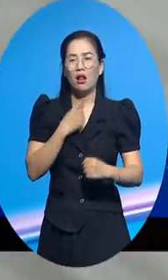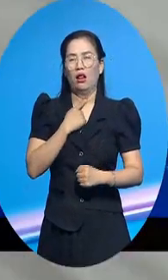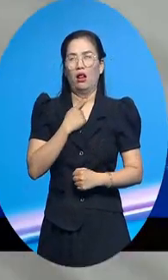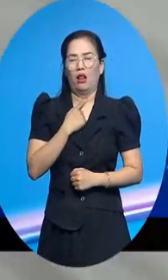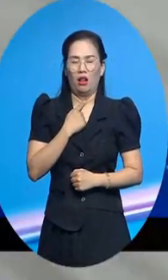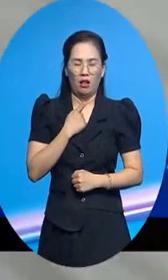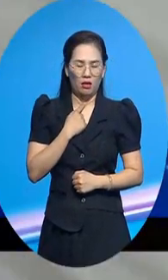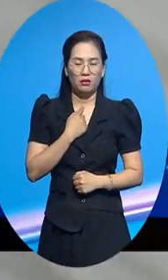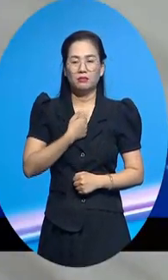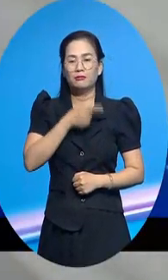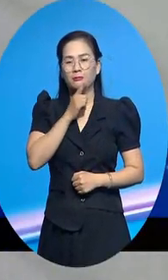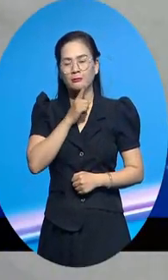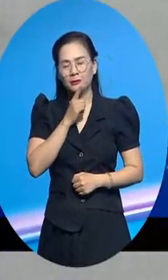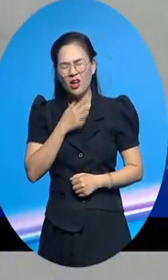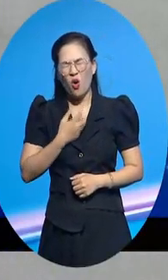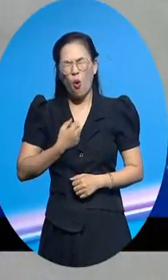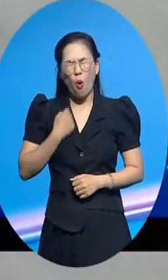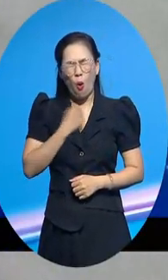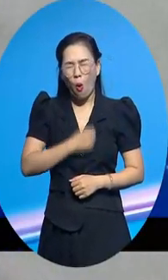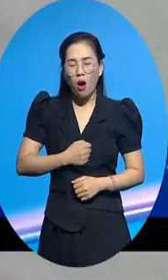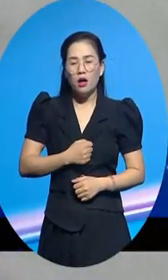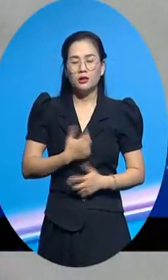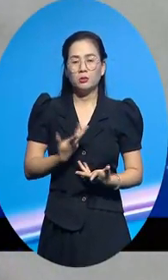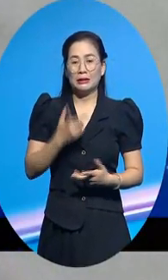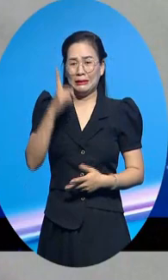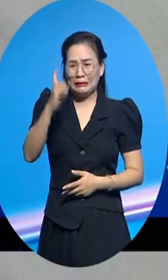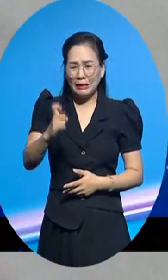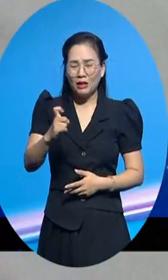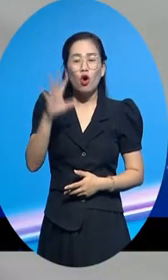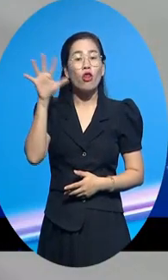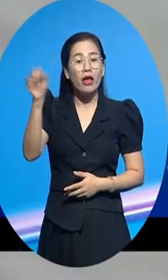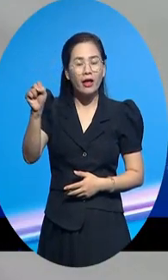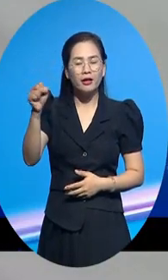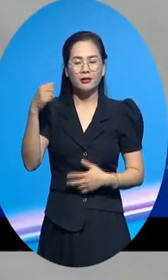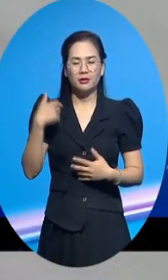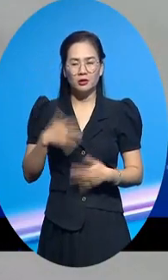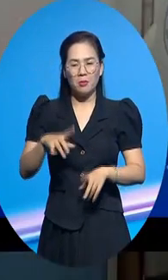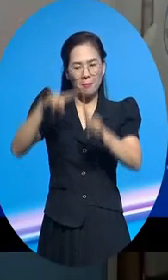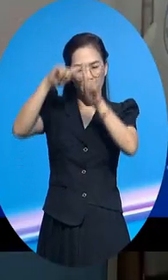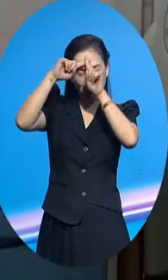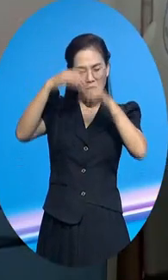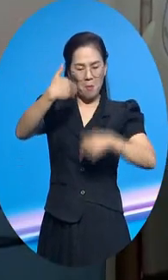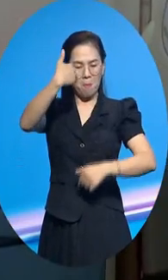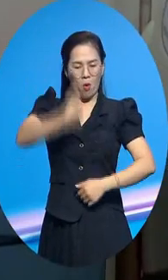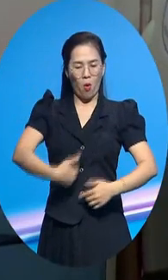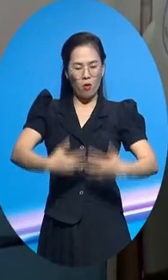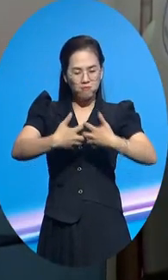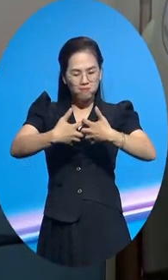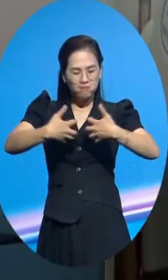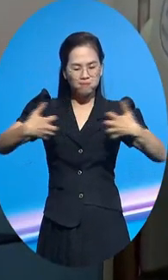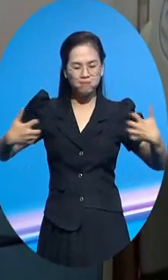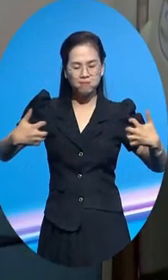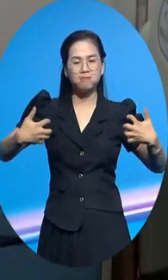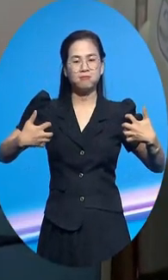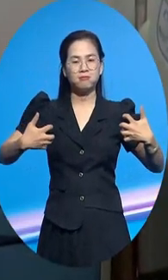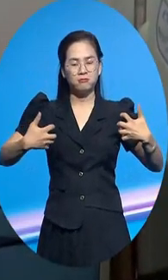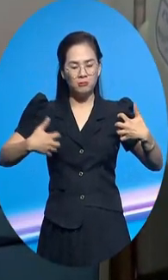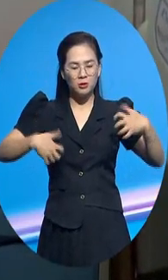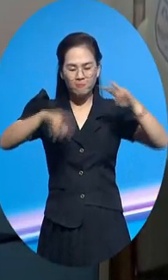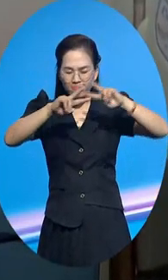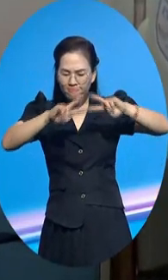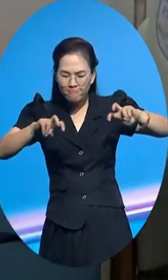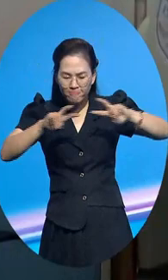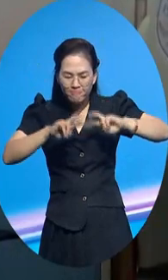không rõ nguyên nhân và đối mặt với nguy cơ đe dọa tính mạng. Các bác sĩ phẫu thuật đã mở ngực trái, tiếp cận cung động mạch chủ ngực và thực